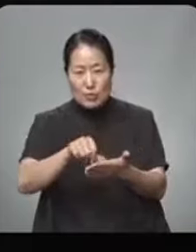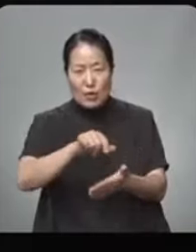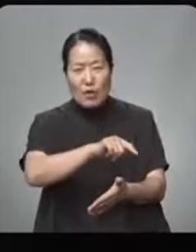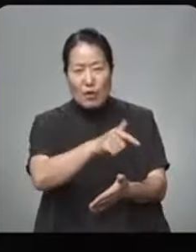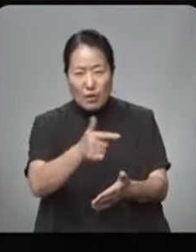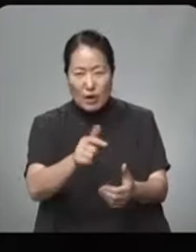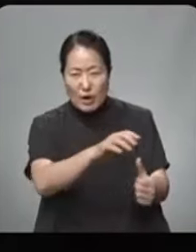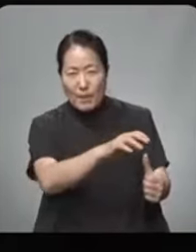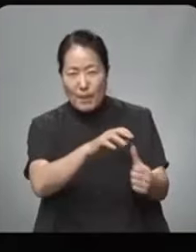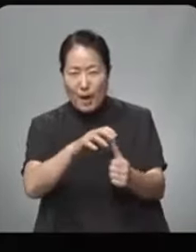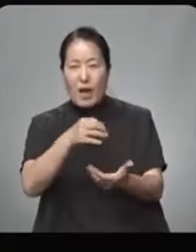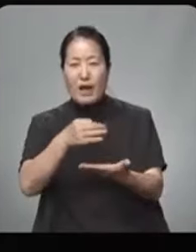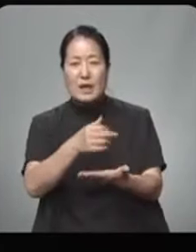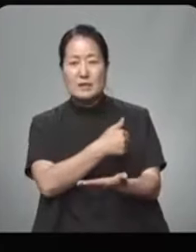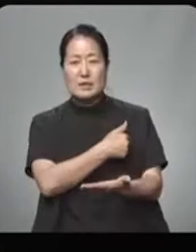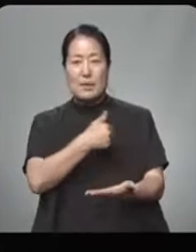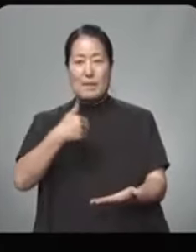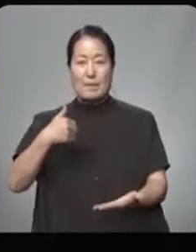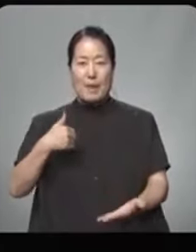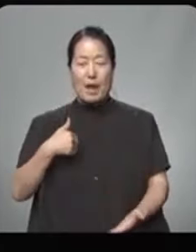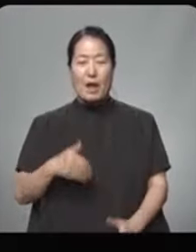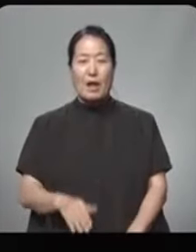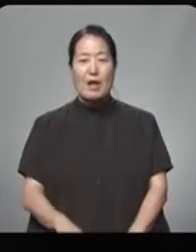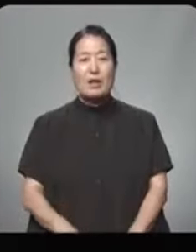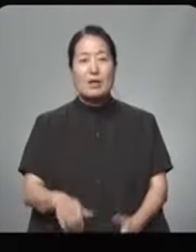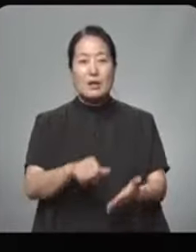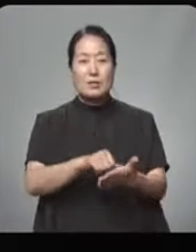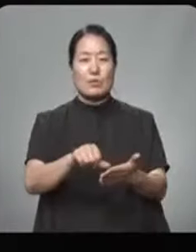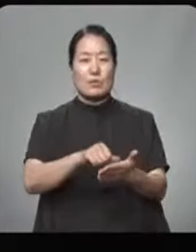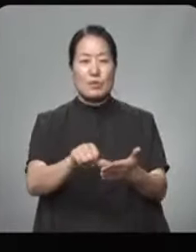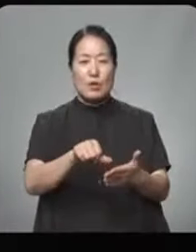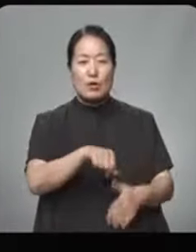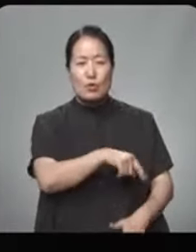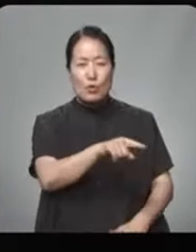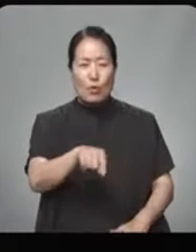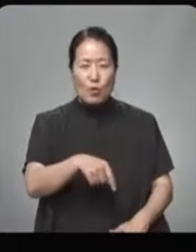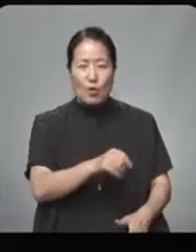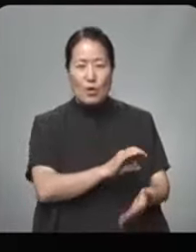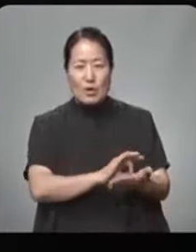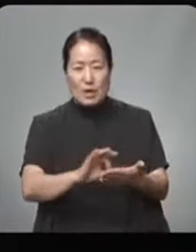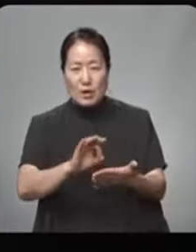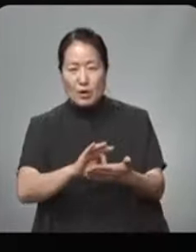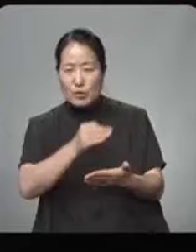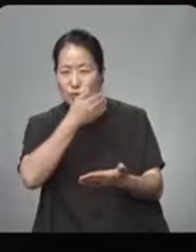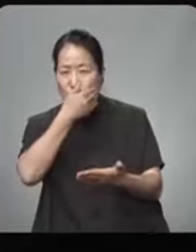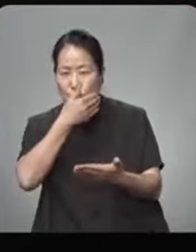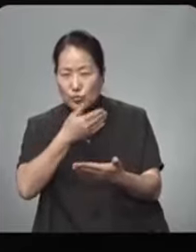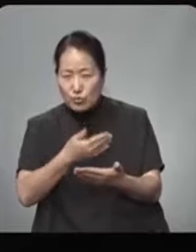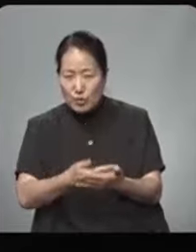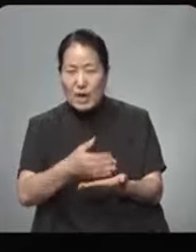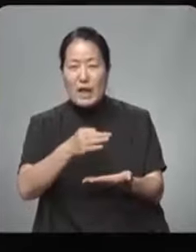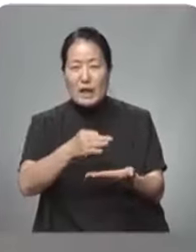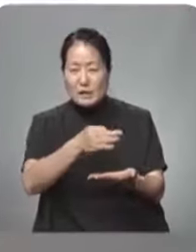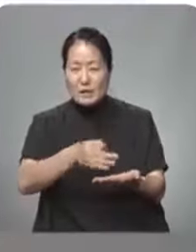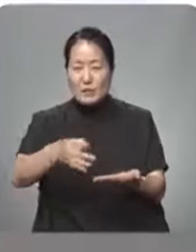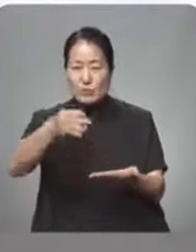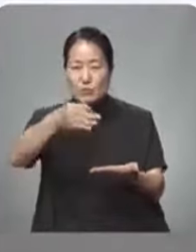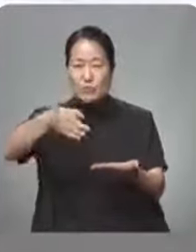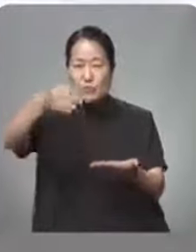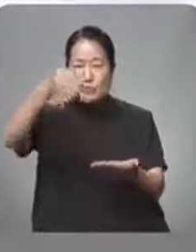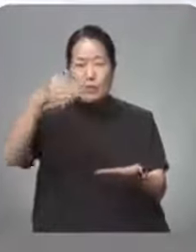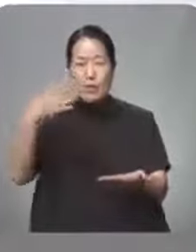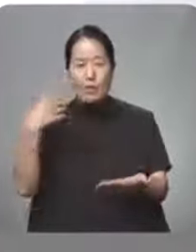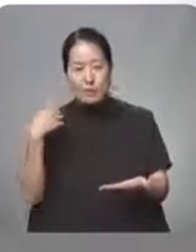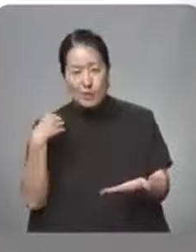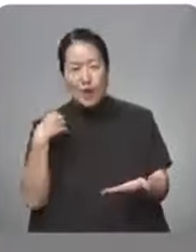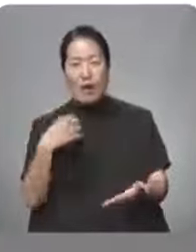또 이런 자원 안보 차원에서도 굉장히 중요하고요. 점점 이 가치가 높아지기 때문에.